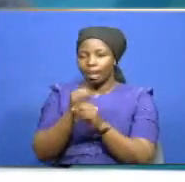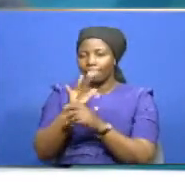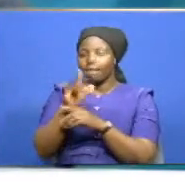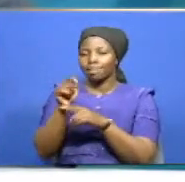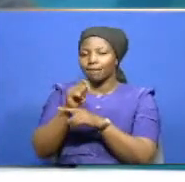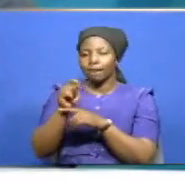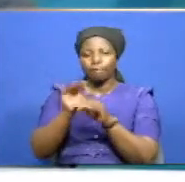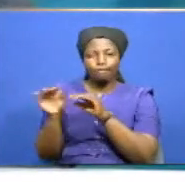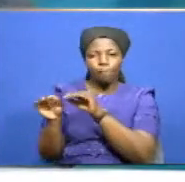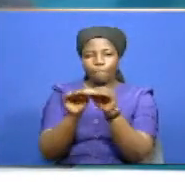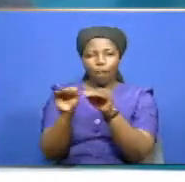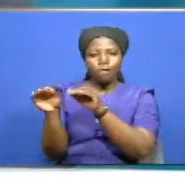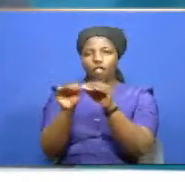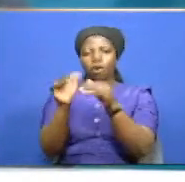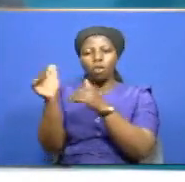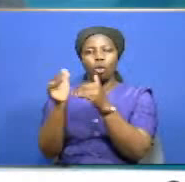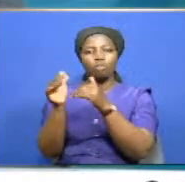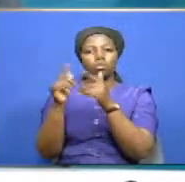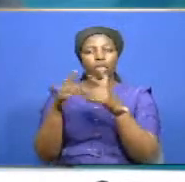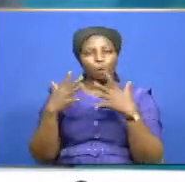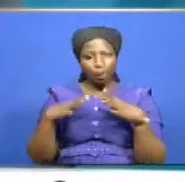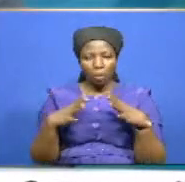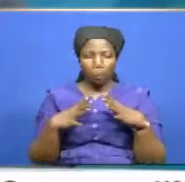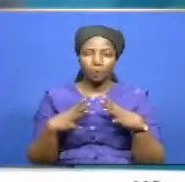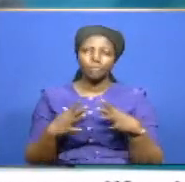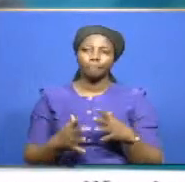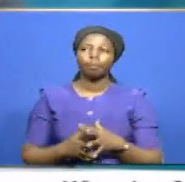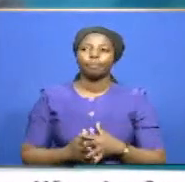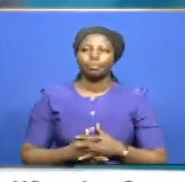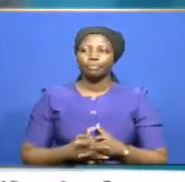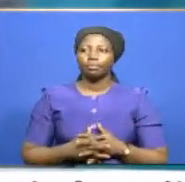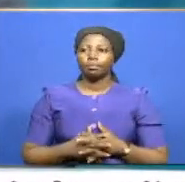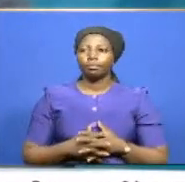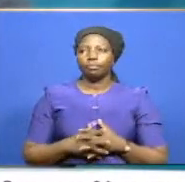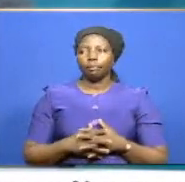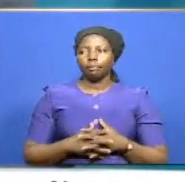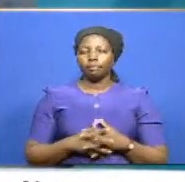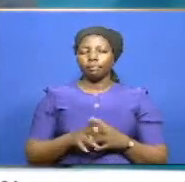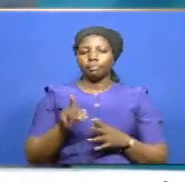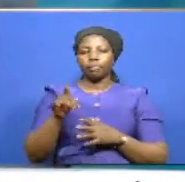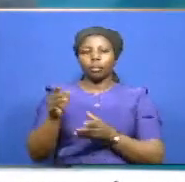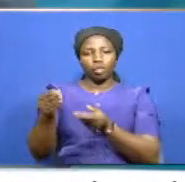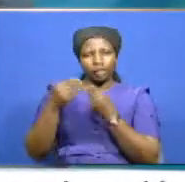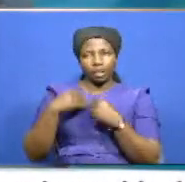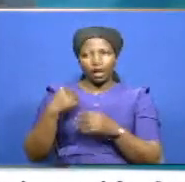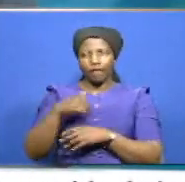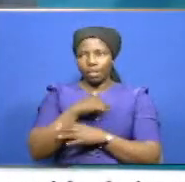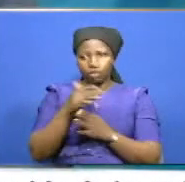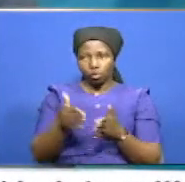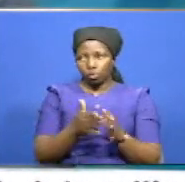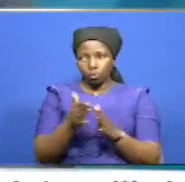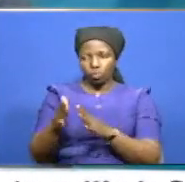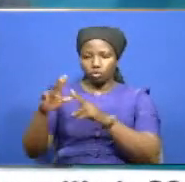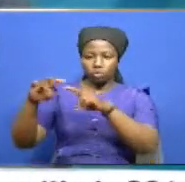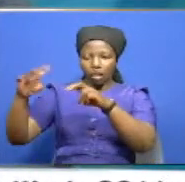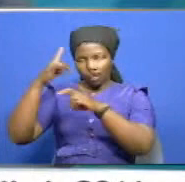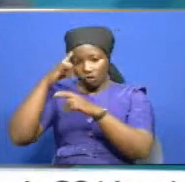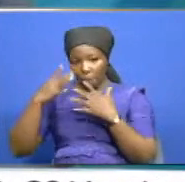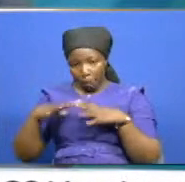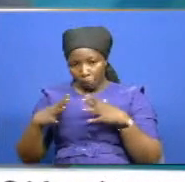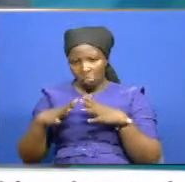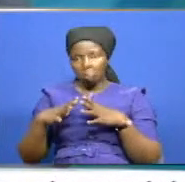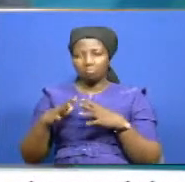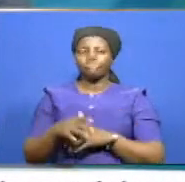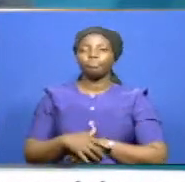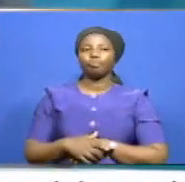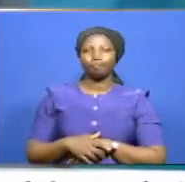karibu toso ugatuzi, na tupatio nyo nafasi ya kutafuta where tunaweka Kewi. So